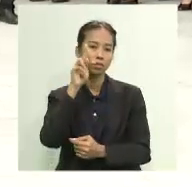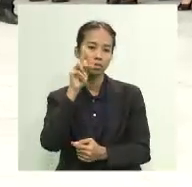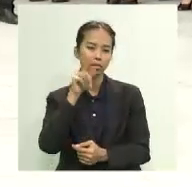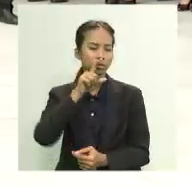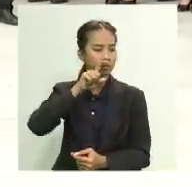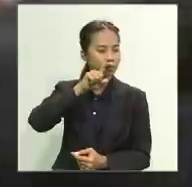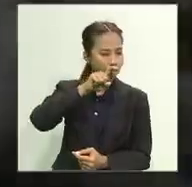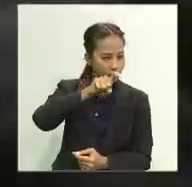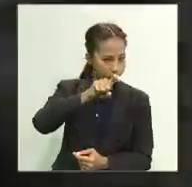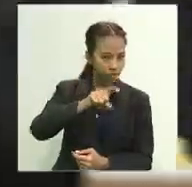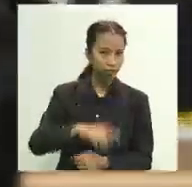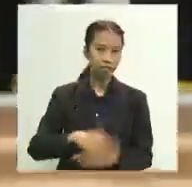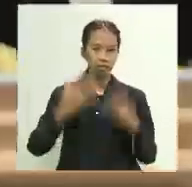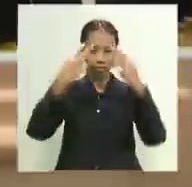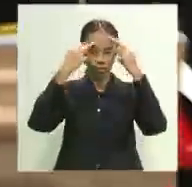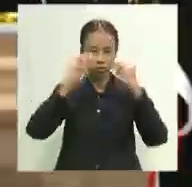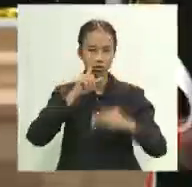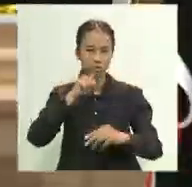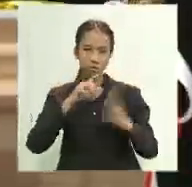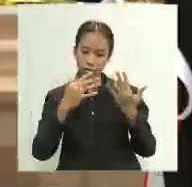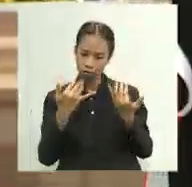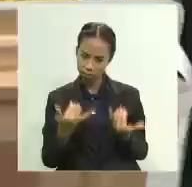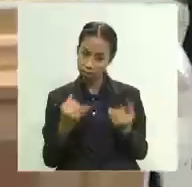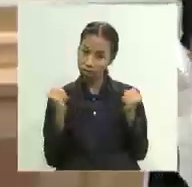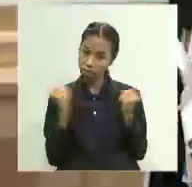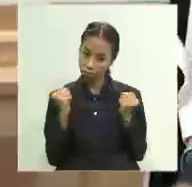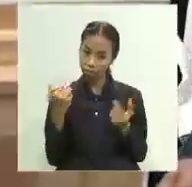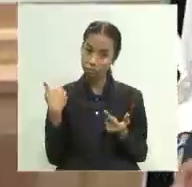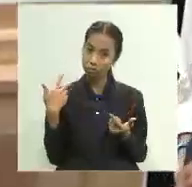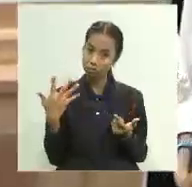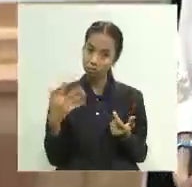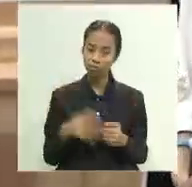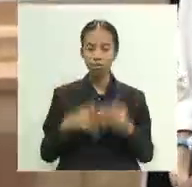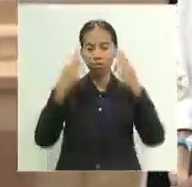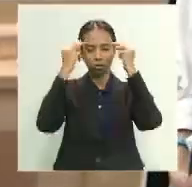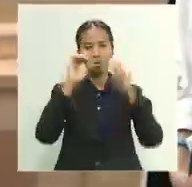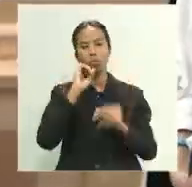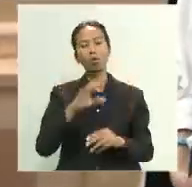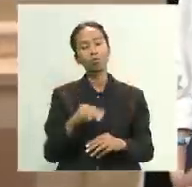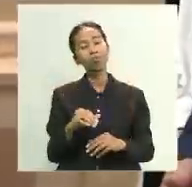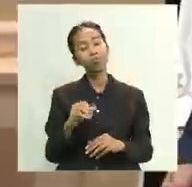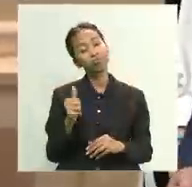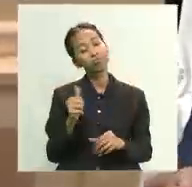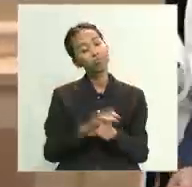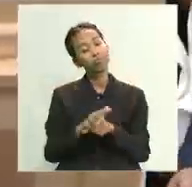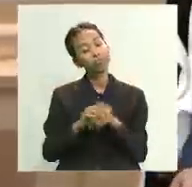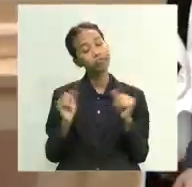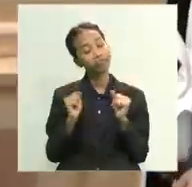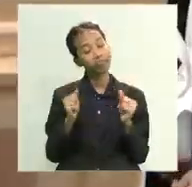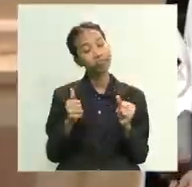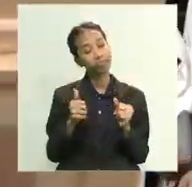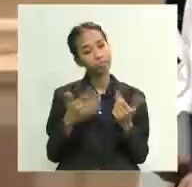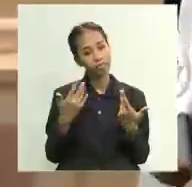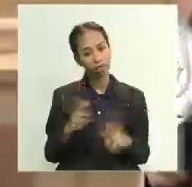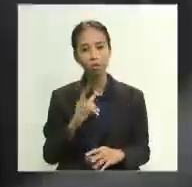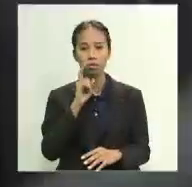อบถามท่านนายกรัฐมนตรีนะคะว่าวันนี้อากาศหนาวไหมนะคะท่านนายกก็ตอบสั้นๆว่าอากาศเย็นนะคะแล้วก็เมื่